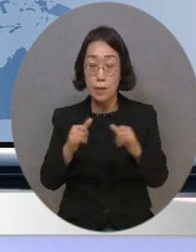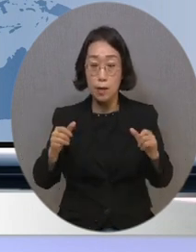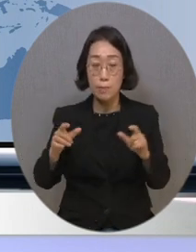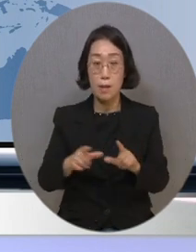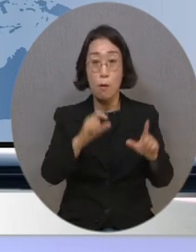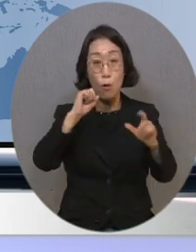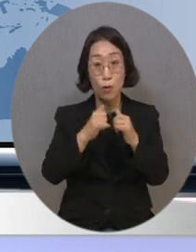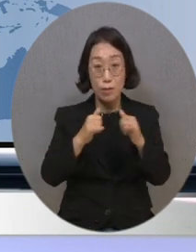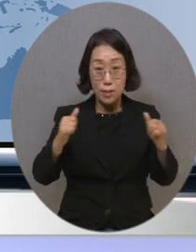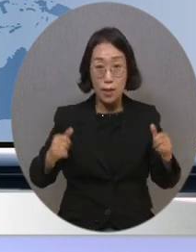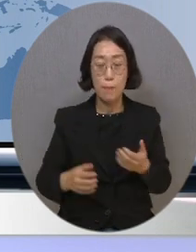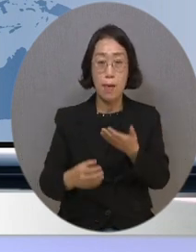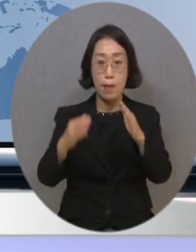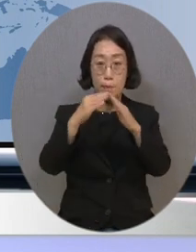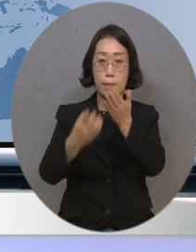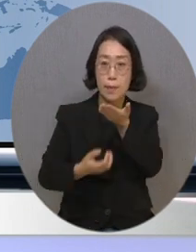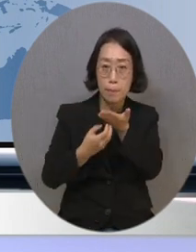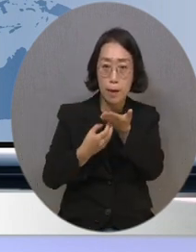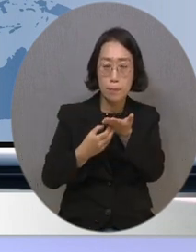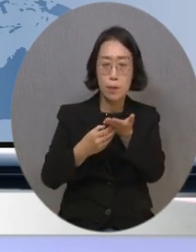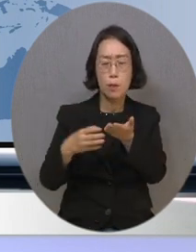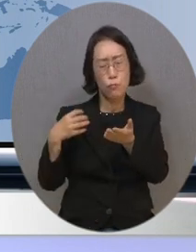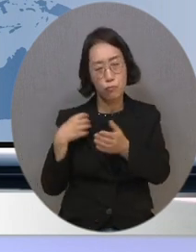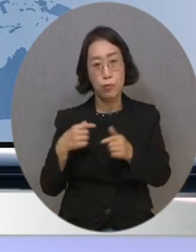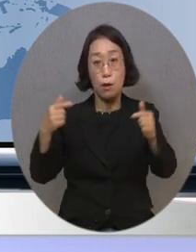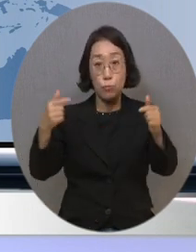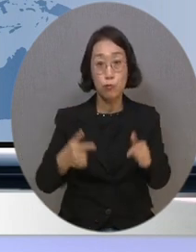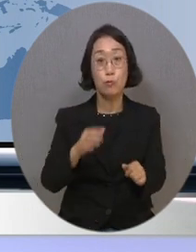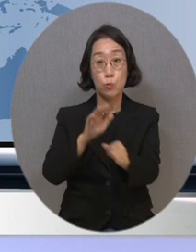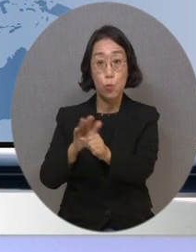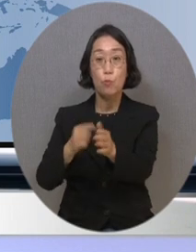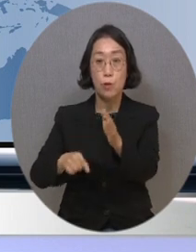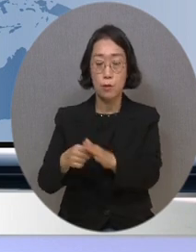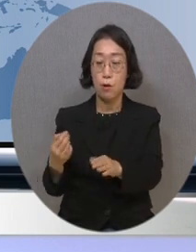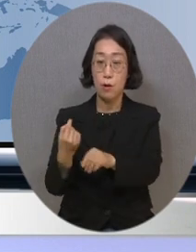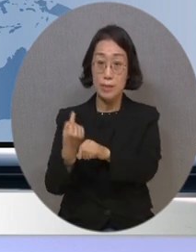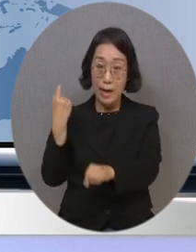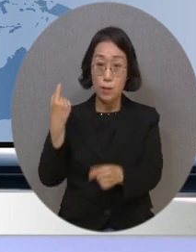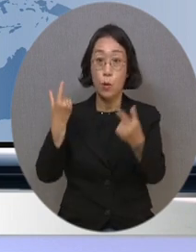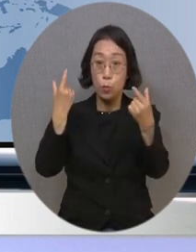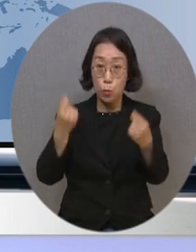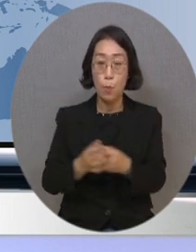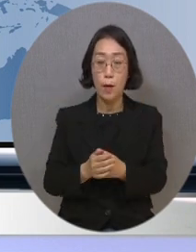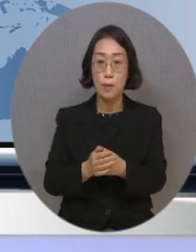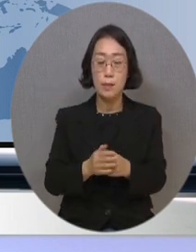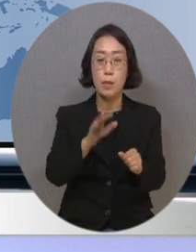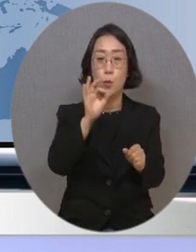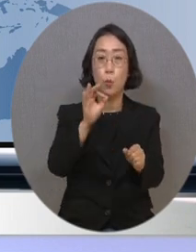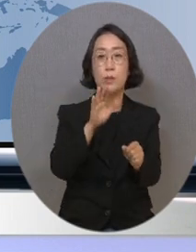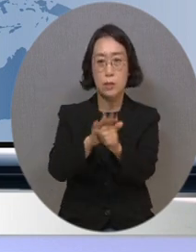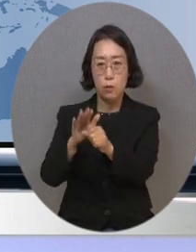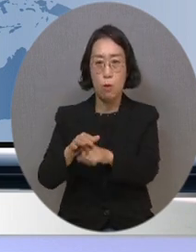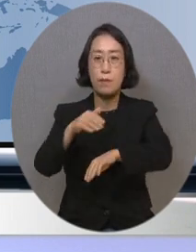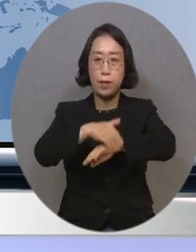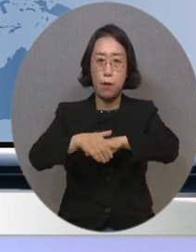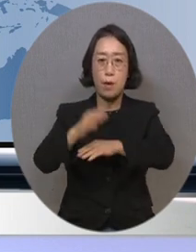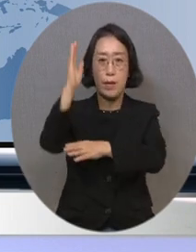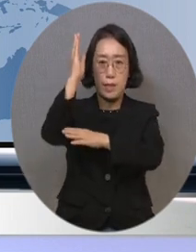겨울철 난방비 보담을 완화하기 위해 지난해와 같은 수준으로 난방비 요금을 지원하겠다고